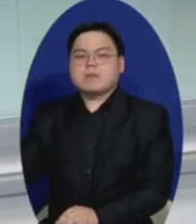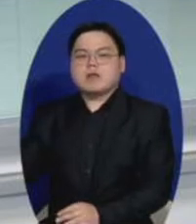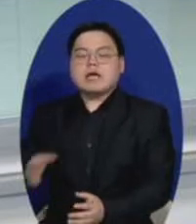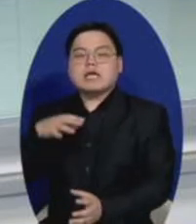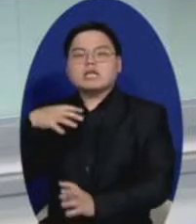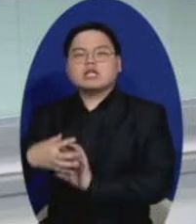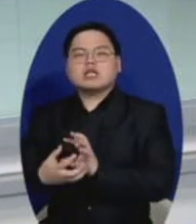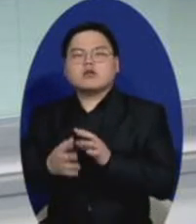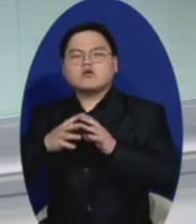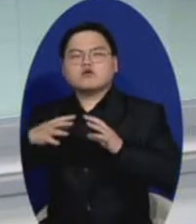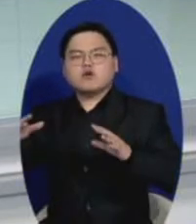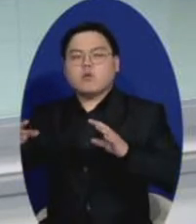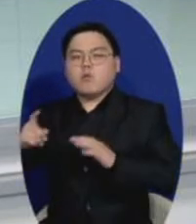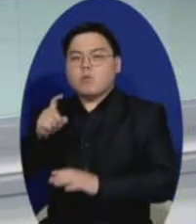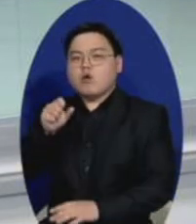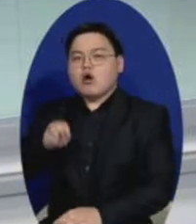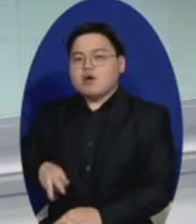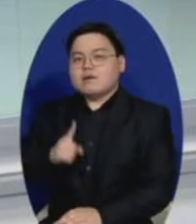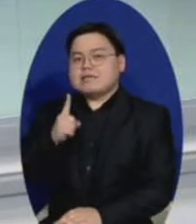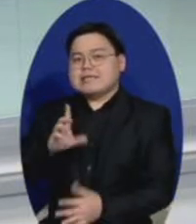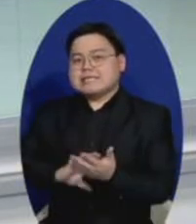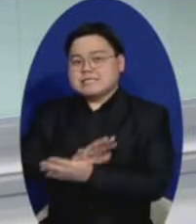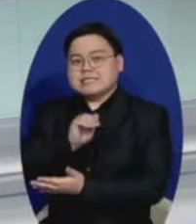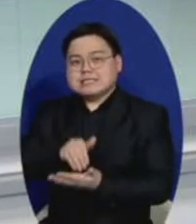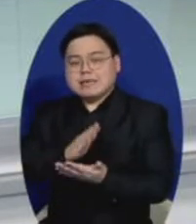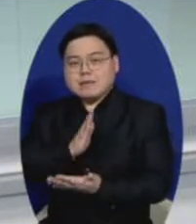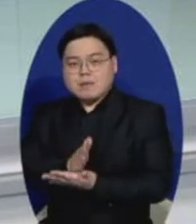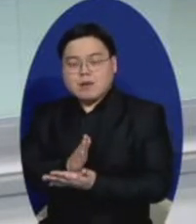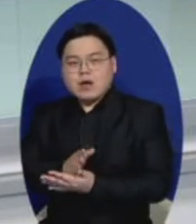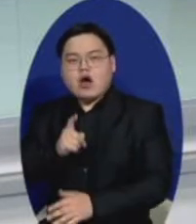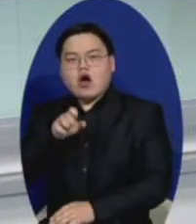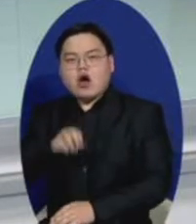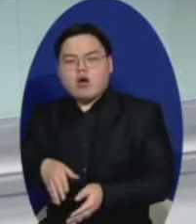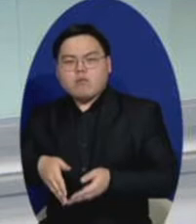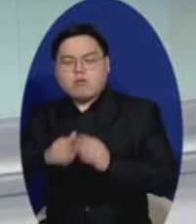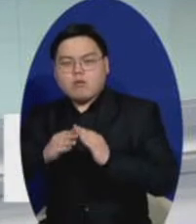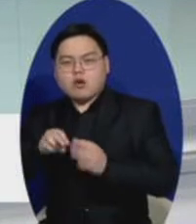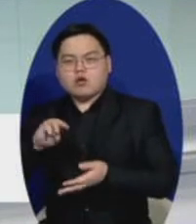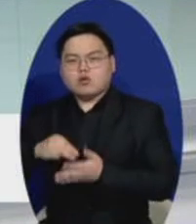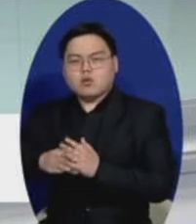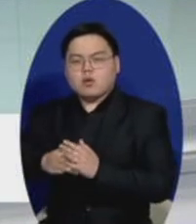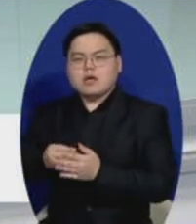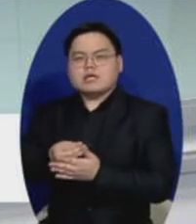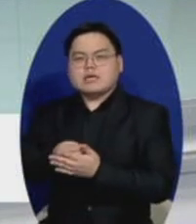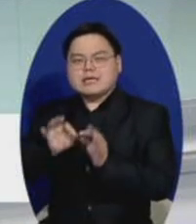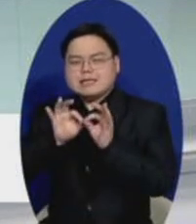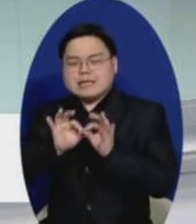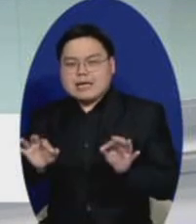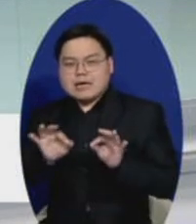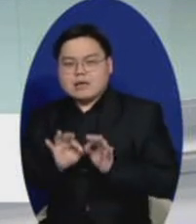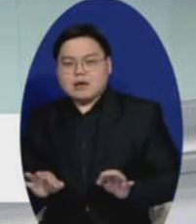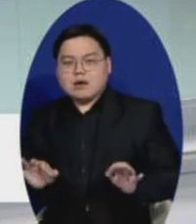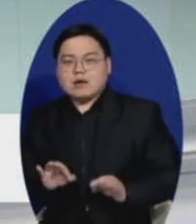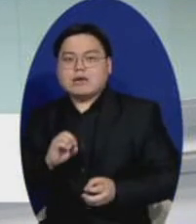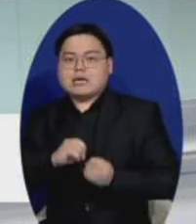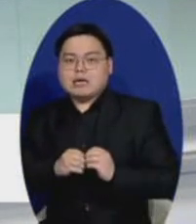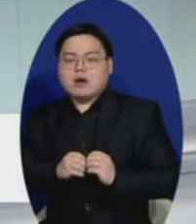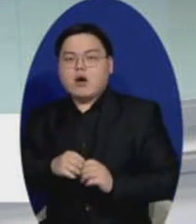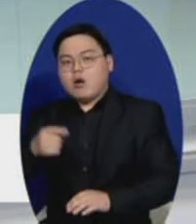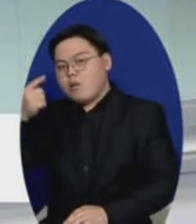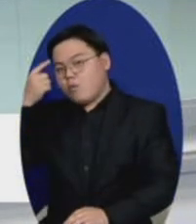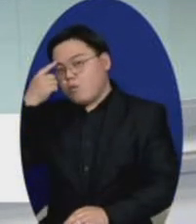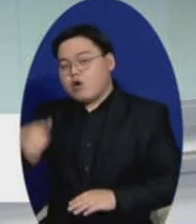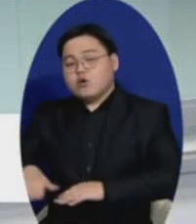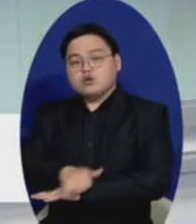Дэлхийн томоохон хотуудад хотуудад нэгдсэн стандарт байдаг. Хотын төлөвлөлт, байгууллалт, нийгмийн дэд бүтц зэргийг нэгт нямбай хэрэгжүүлдэг. За харин манай улсын